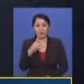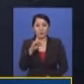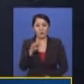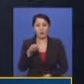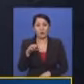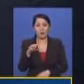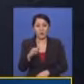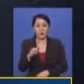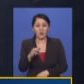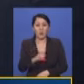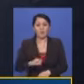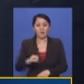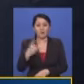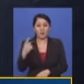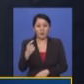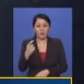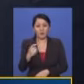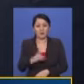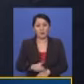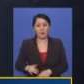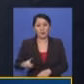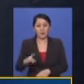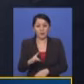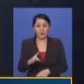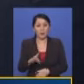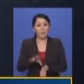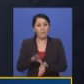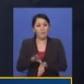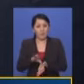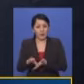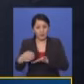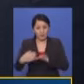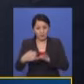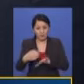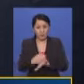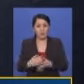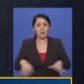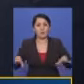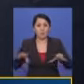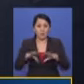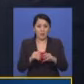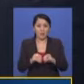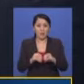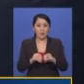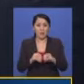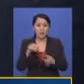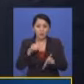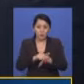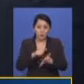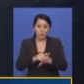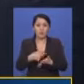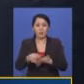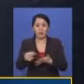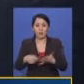бастап, сонымен қатар Евразиялық экономикалық аймақ аясында импортталатын және экспортталатын барлық тауарларға ілеспе құжат